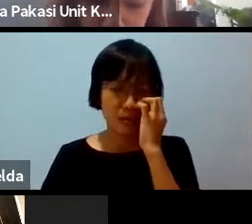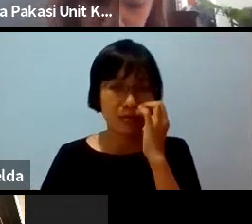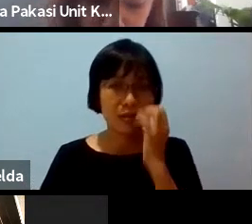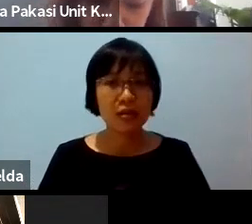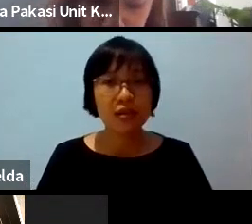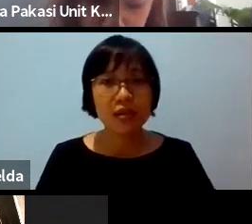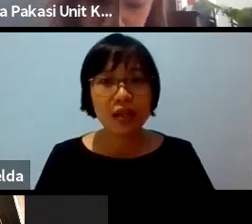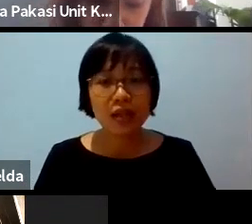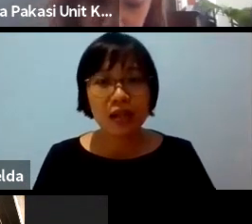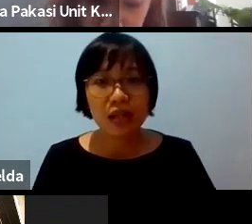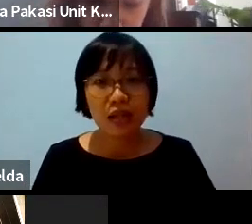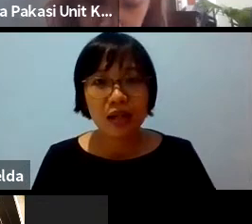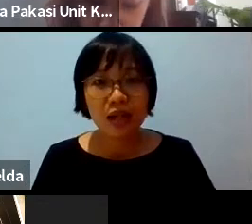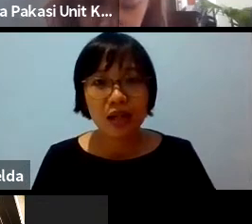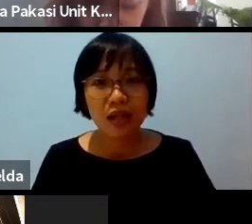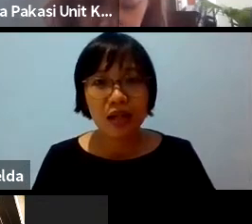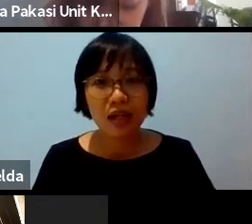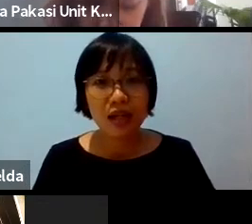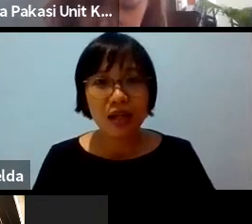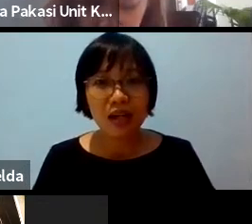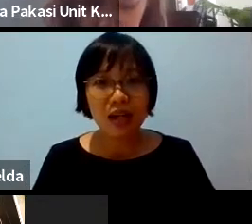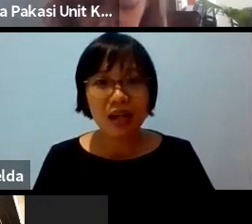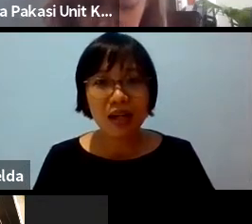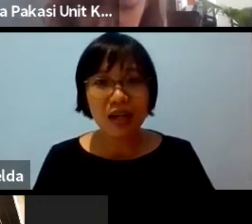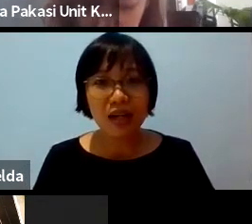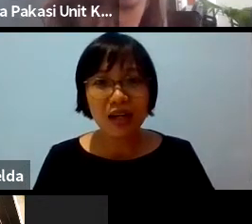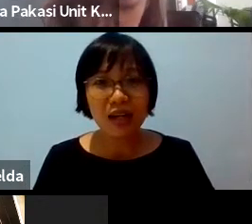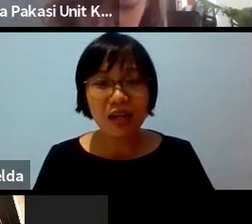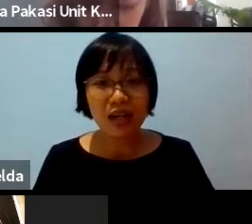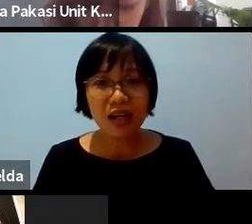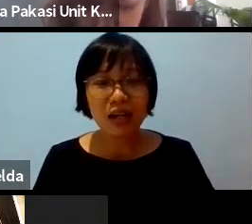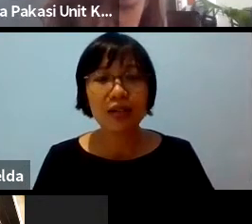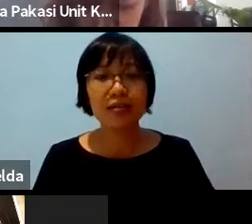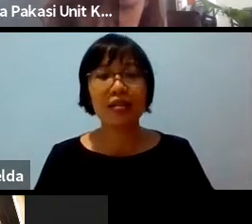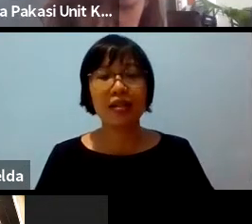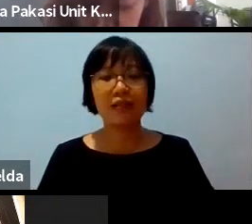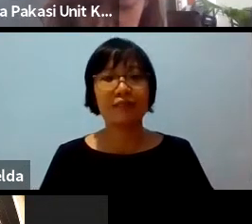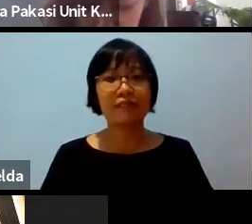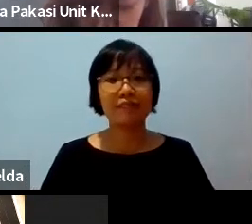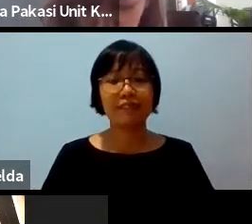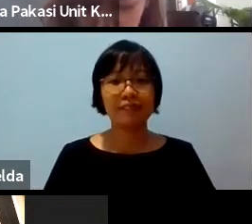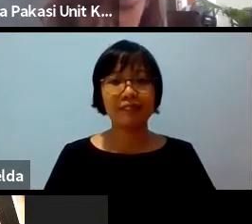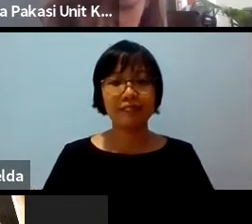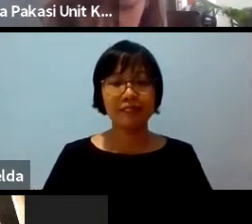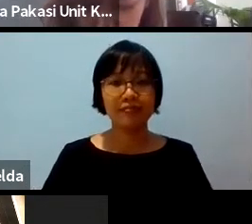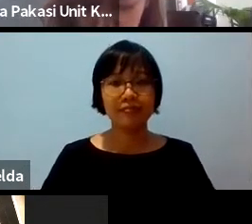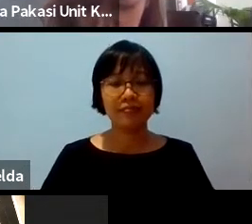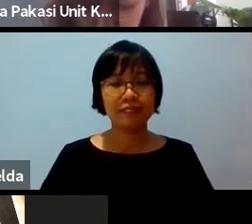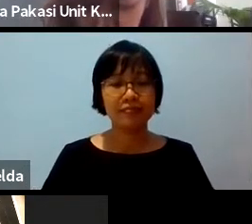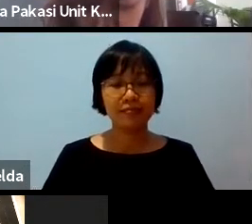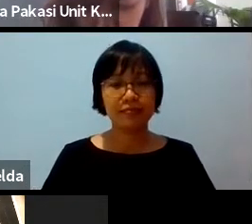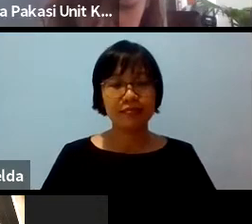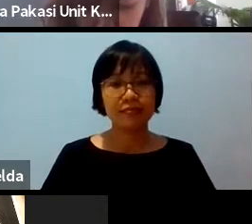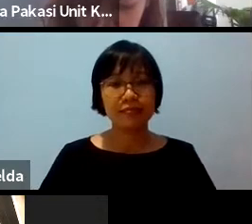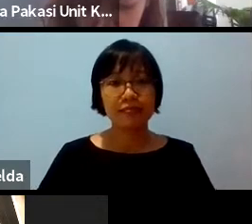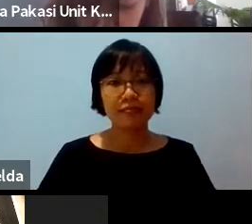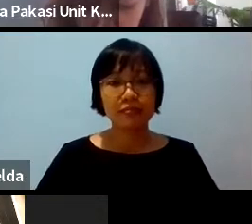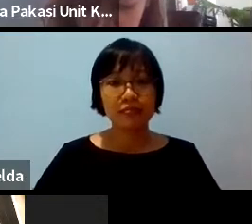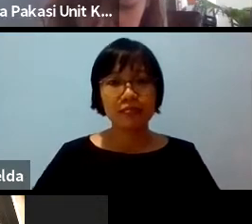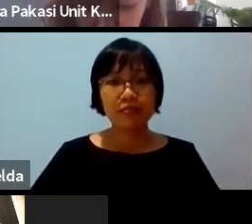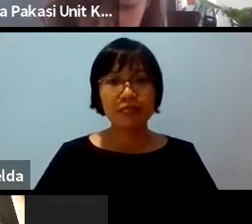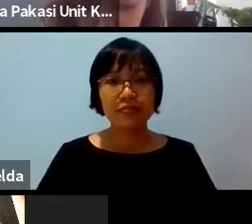Enggak, tadi suara saya katanya enggak bagus, jadi saya ganti ke handphone gitu. Oh, oke. Okay. Sekarang sudah. Sudah